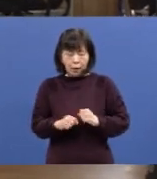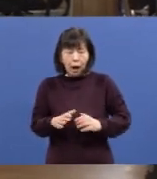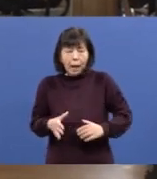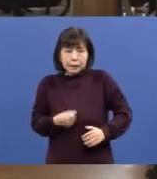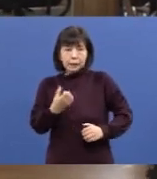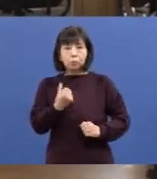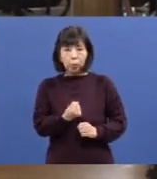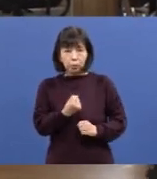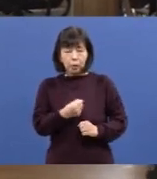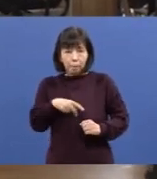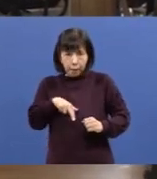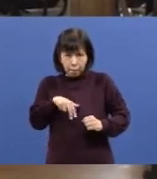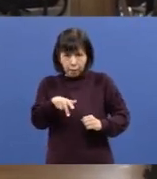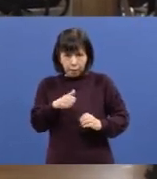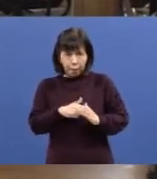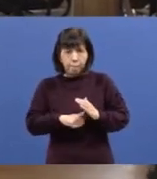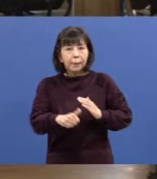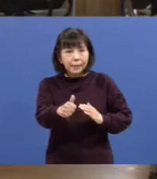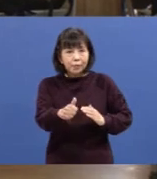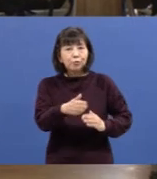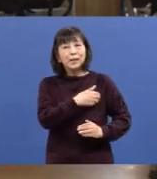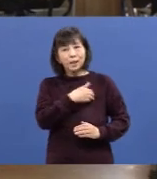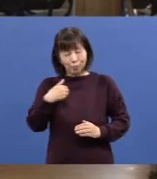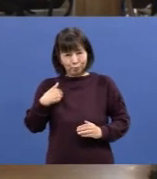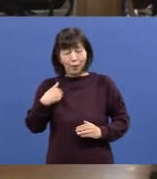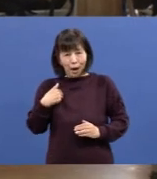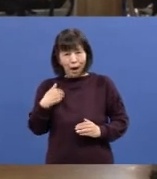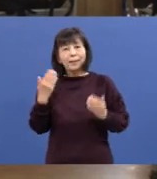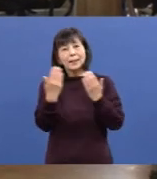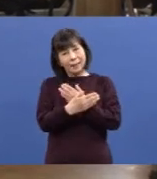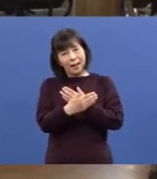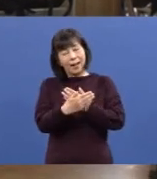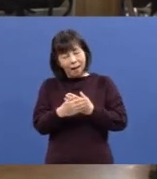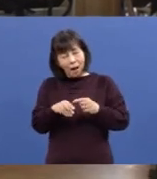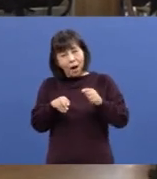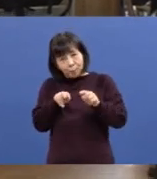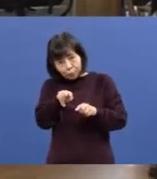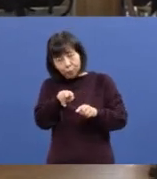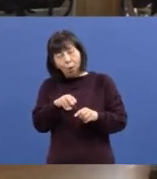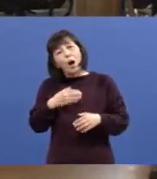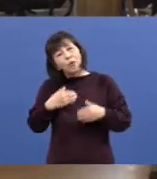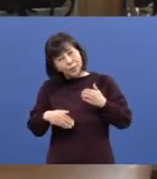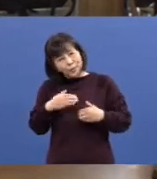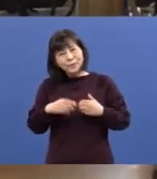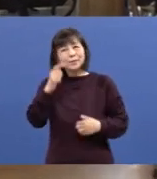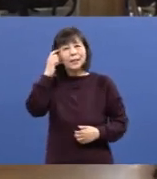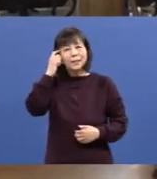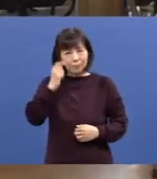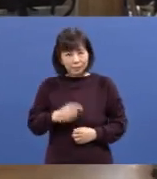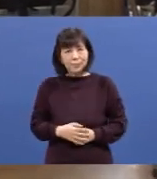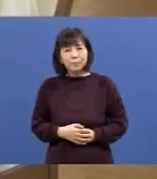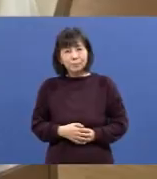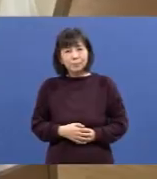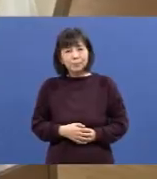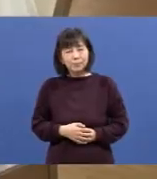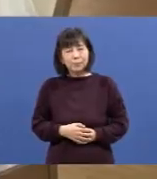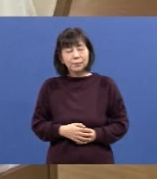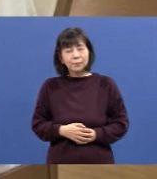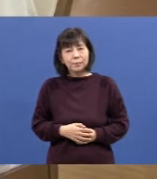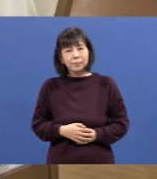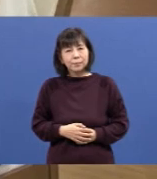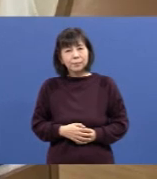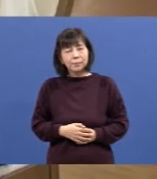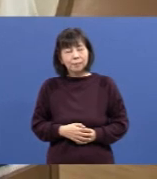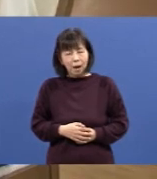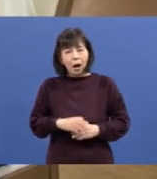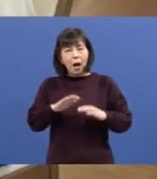て外を歩けるようになった、外出できるようになったという方がいるのが一番嬉しいことです。 では中